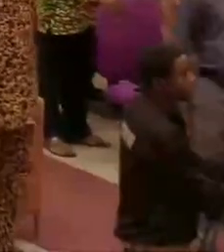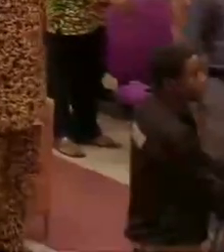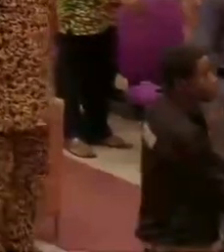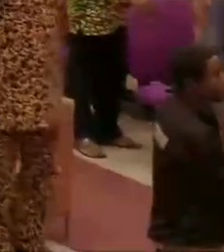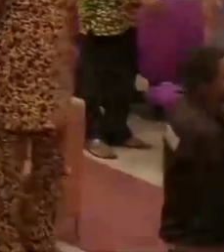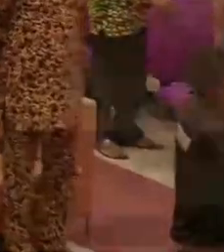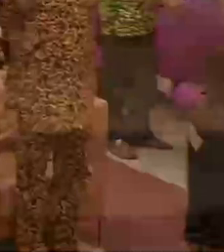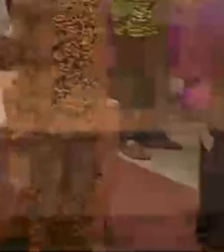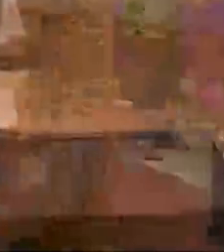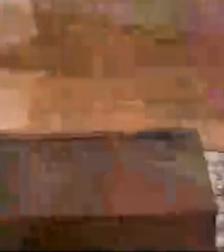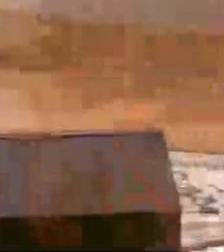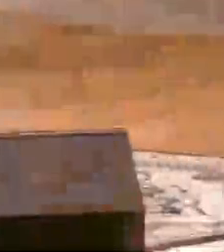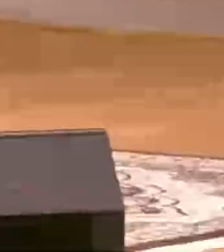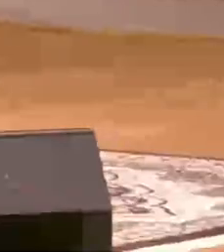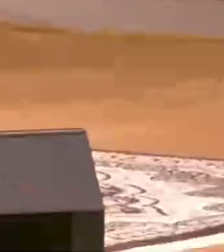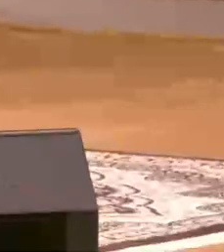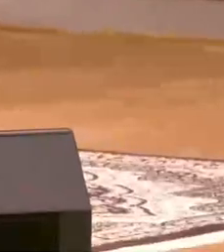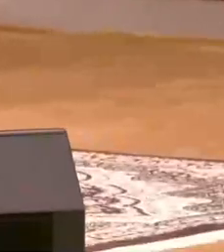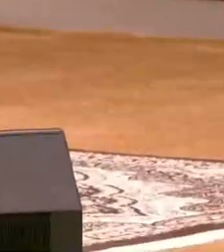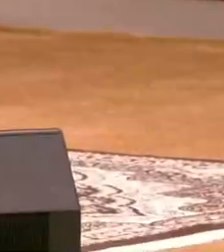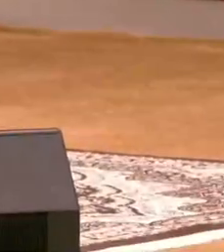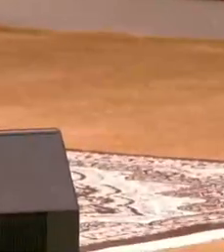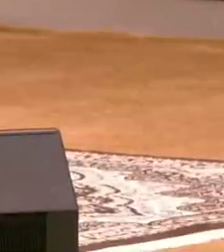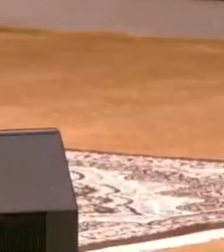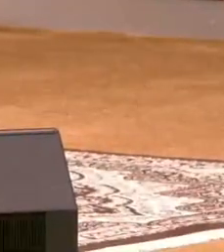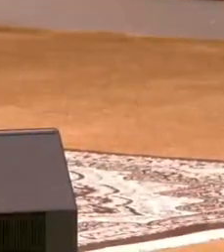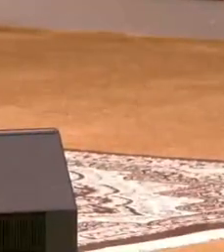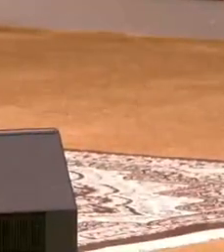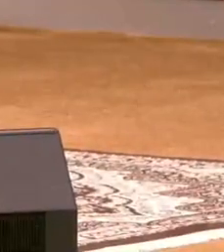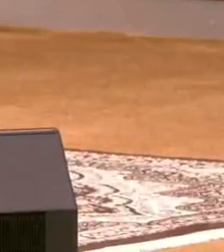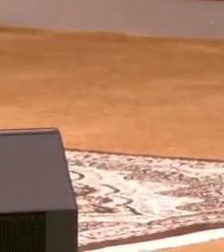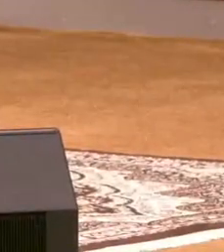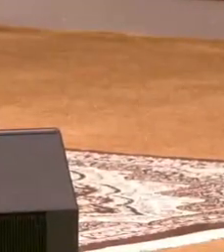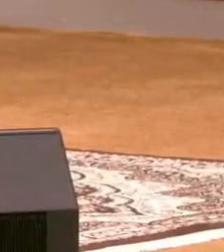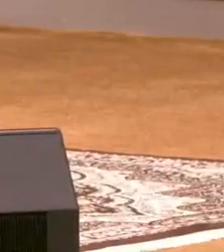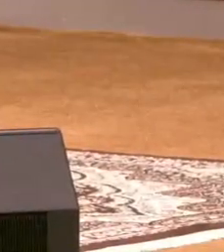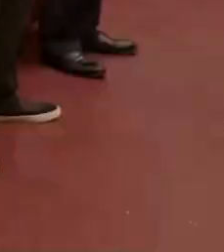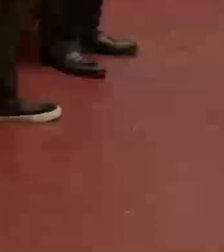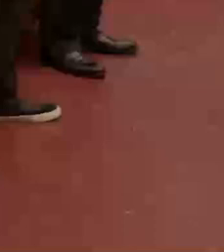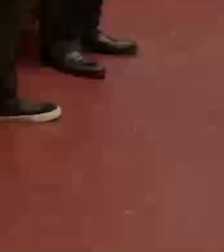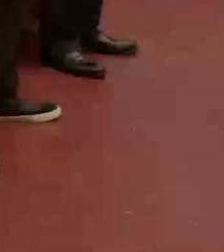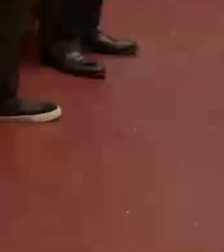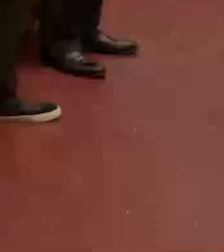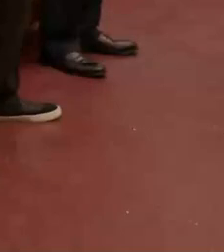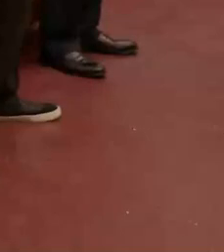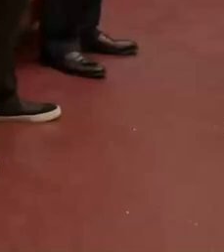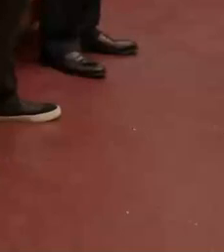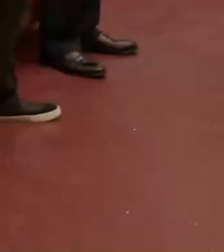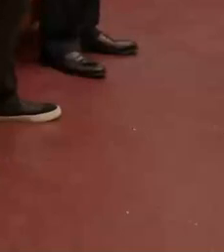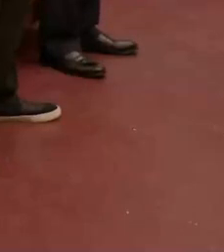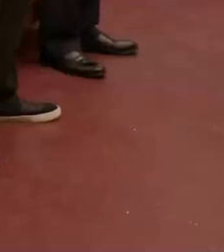Que le Seigneur vous bénisse. Que le Seigneur règne dans votre vie au nom de